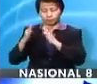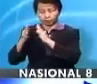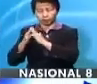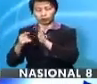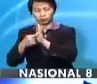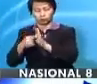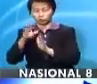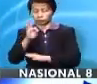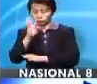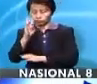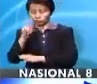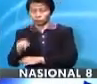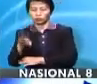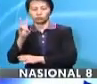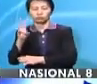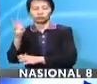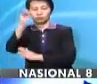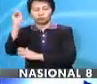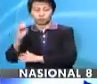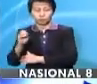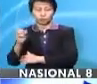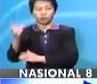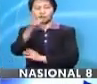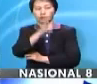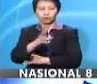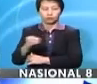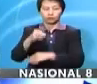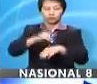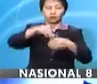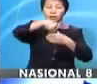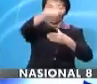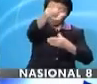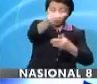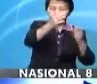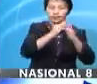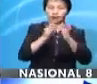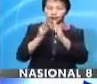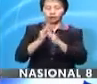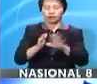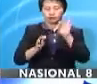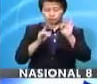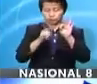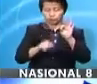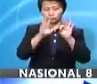mencatat 96.7%, manakala di luar bandar sebanyak